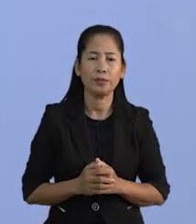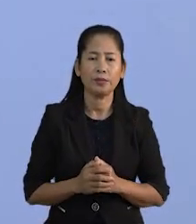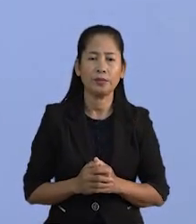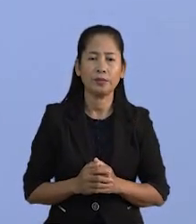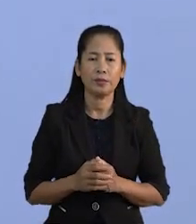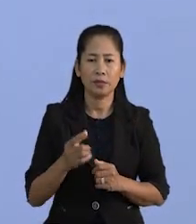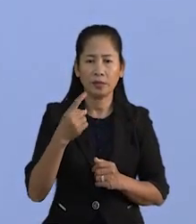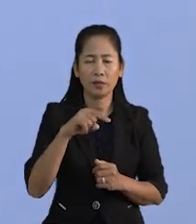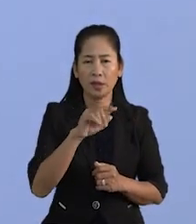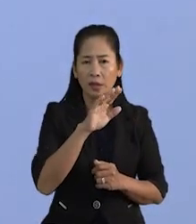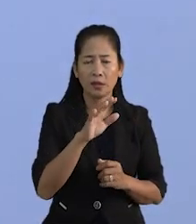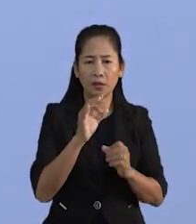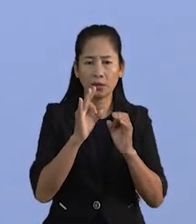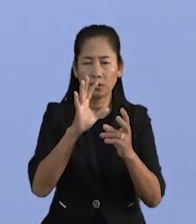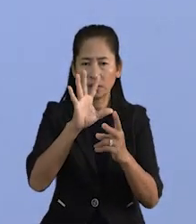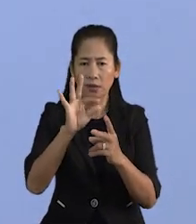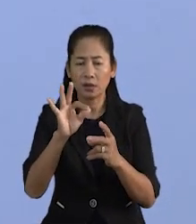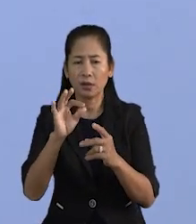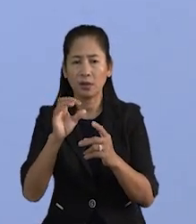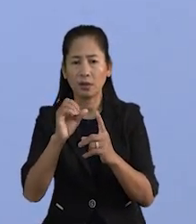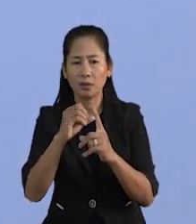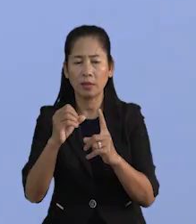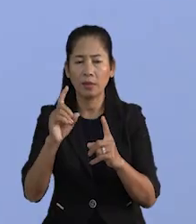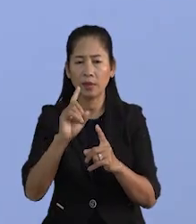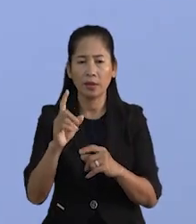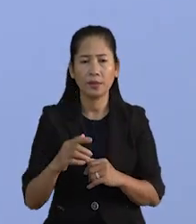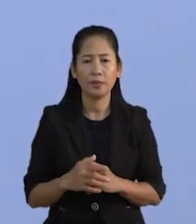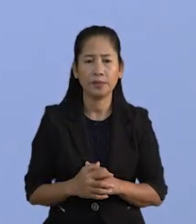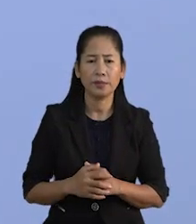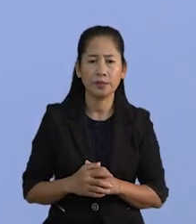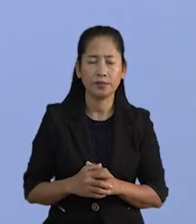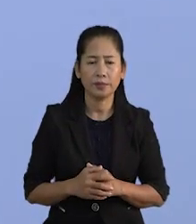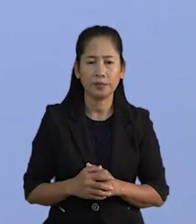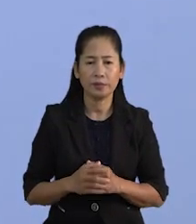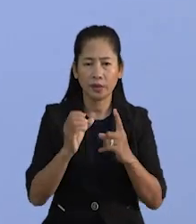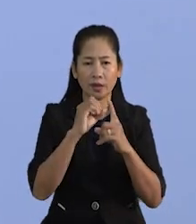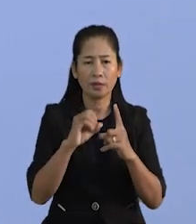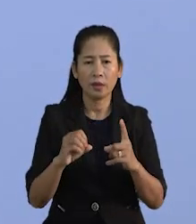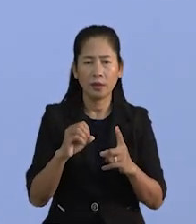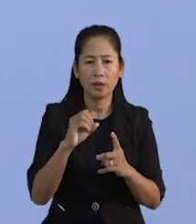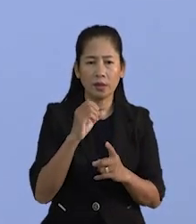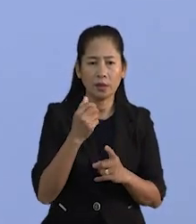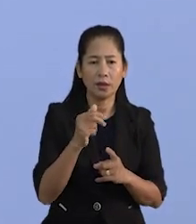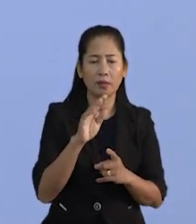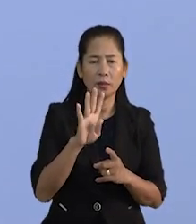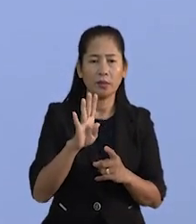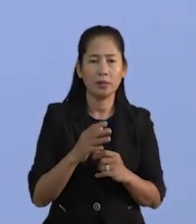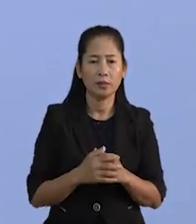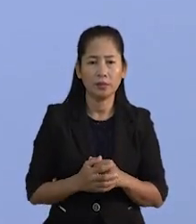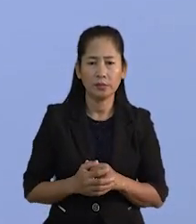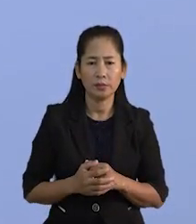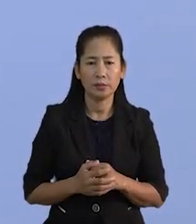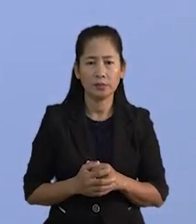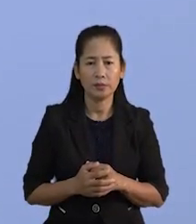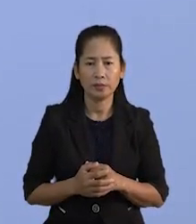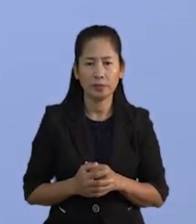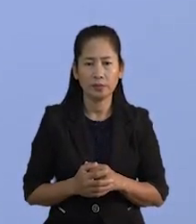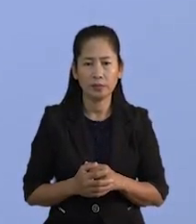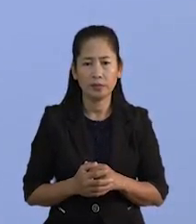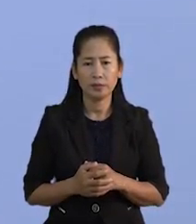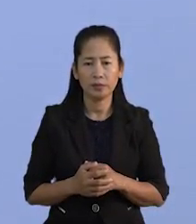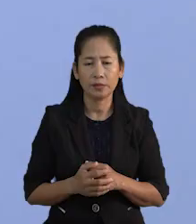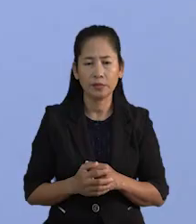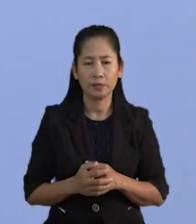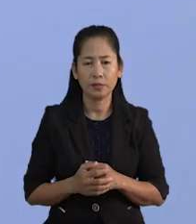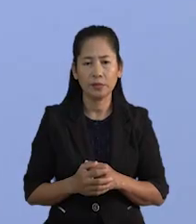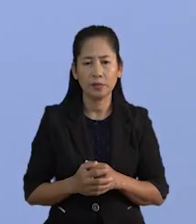បាទតើកូនសម្រេចចិត្តយកលបាស់ណាមួយជាលបាស់លេខរៀងទី4បាទណា